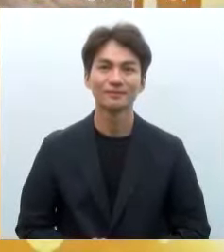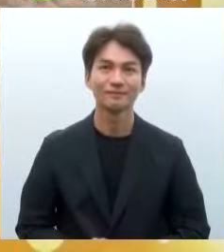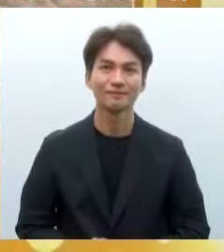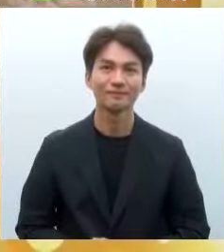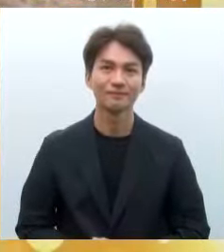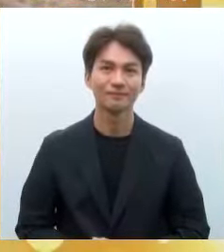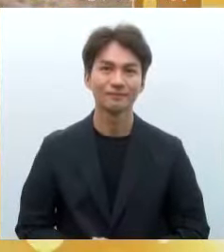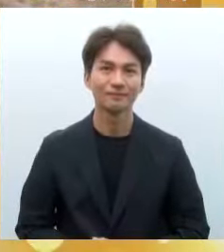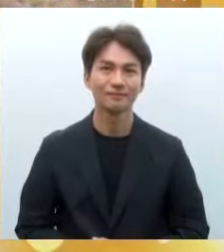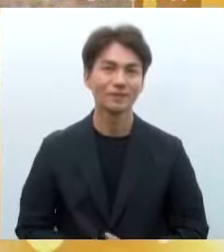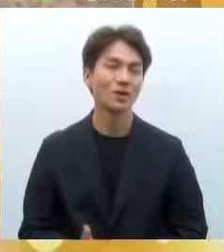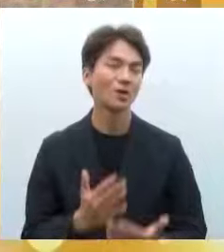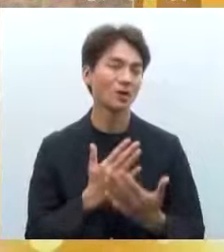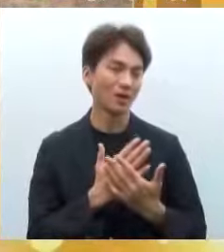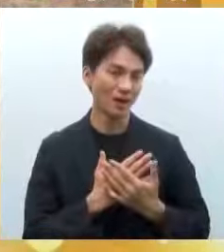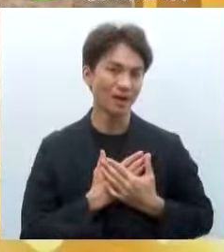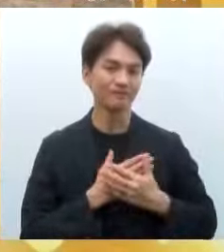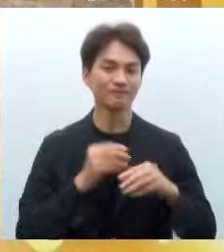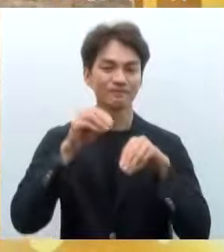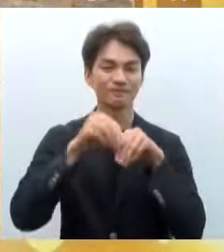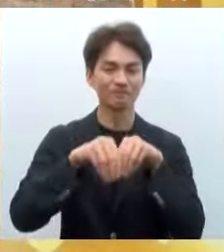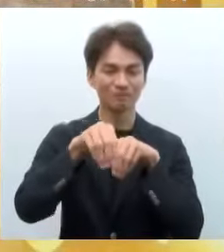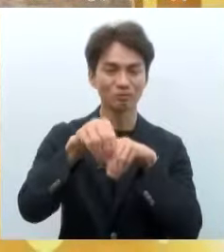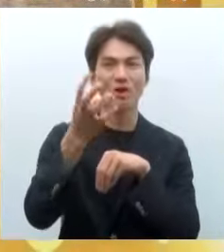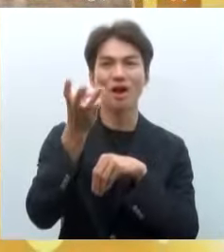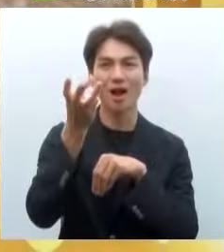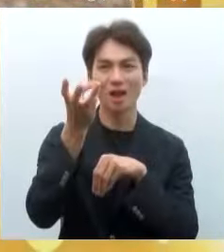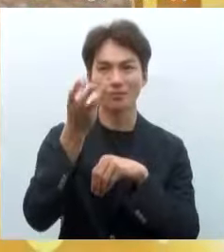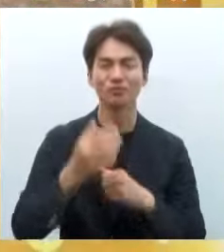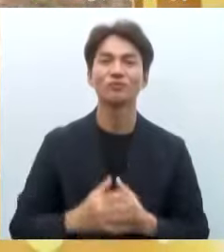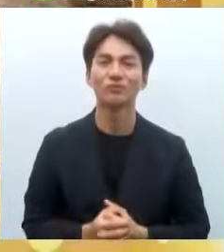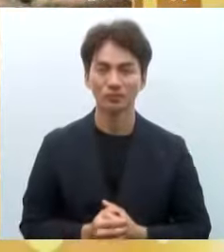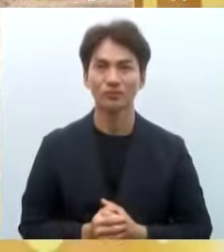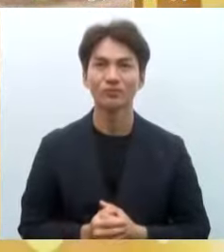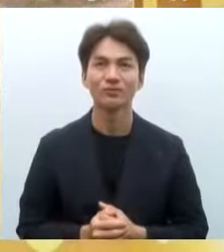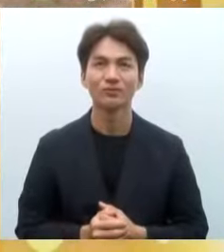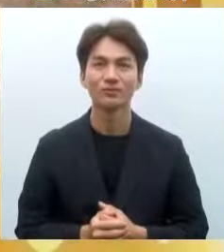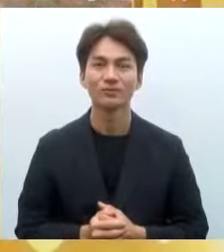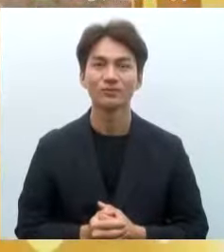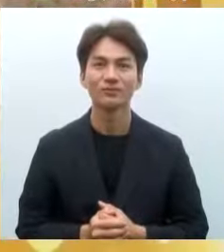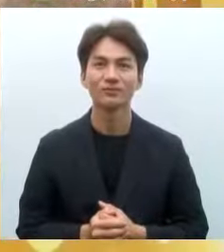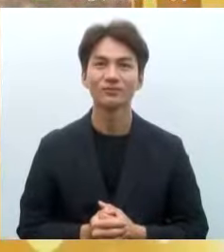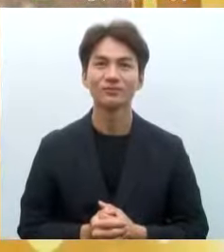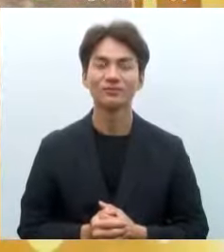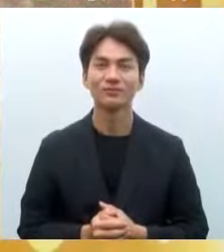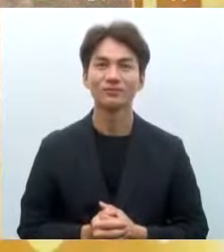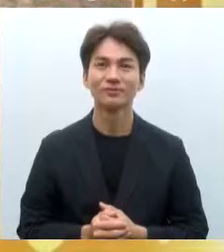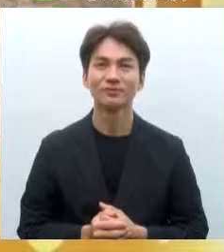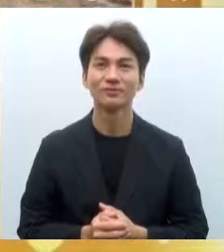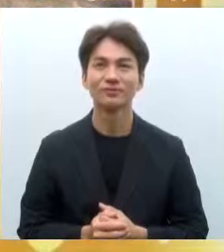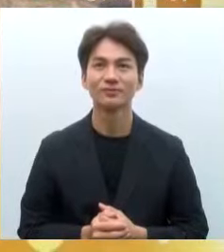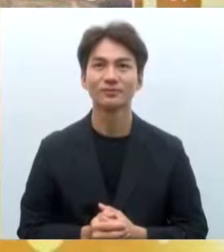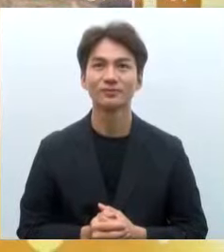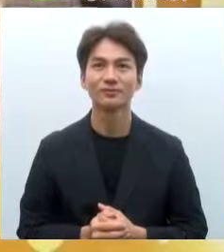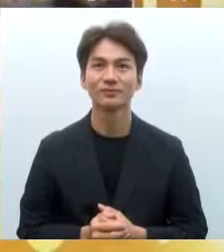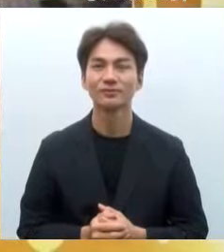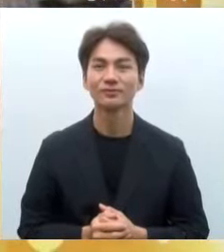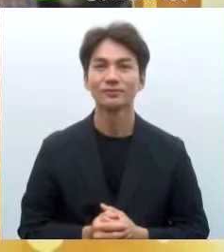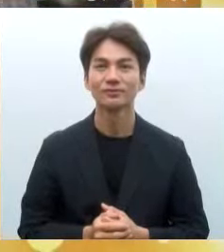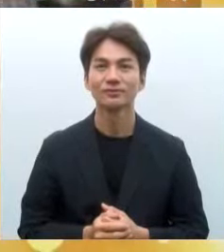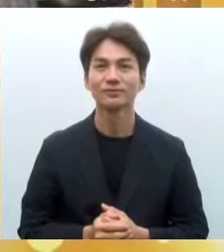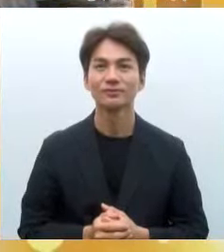คนรักแม่โพศพ ถ้าเราปักเหมือนใช้เดี๋ยวต้นใหม่นะฮะพี่บอกให้ประคองร่างกายแหละคือคอร่